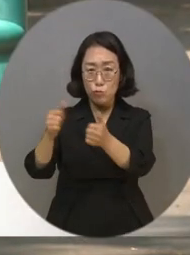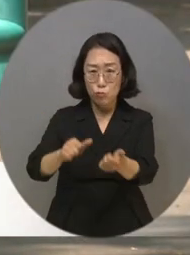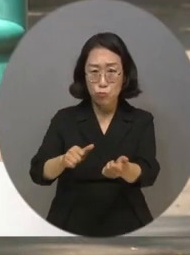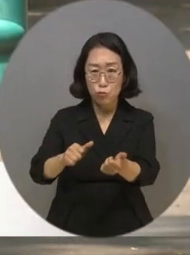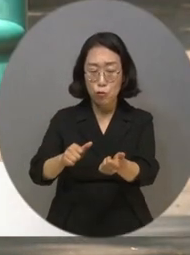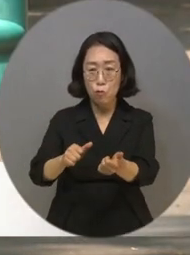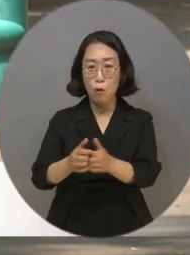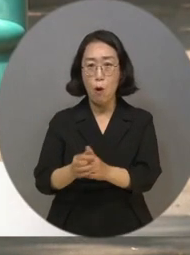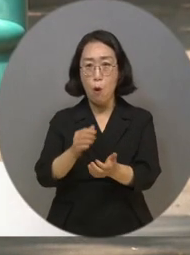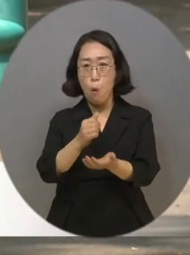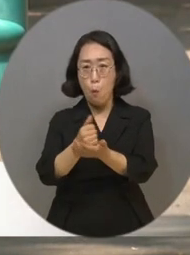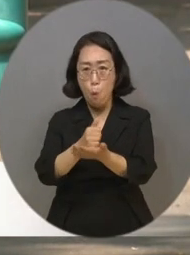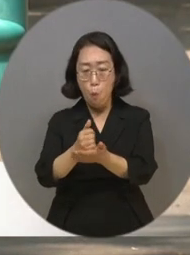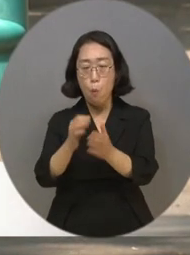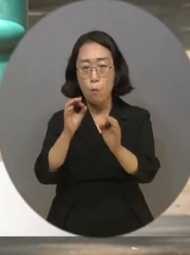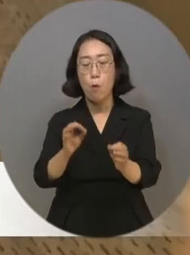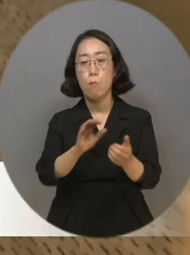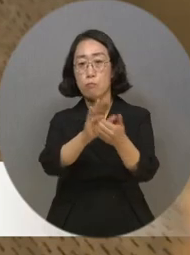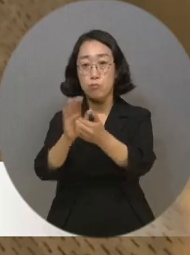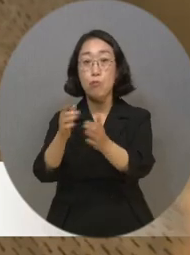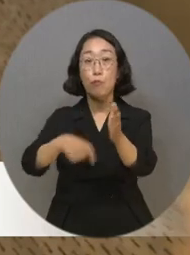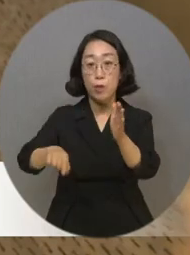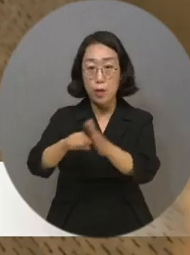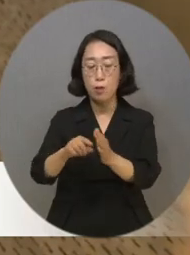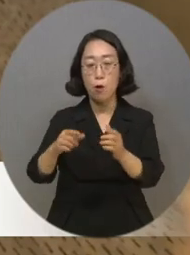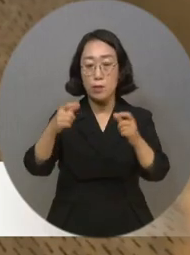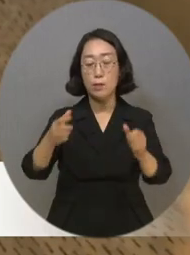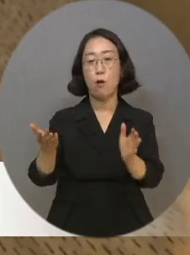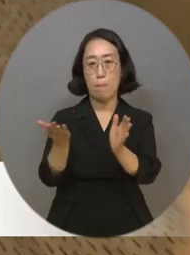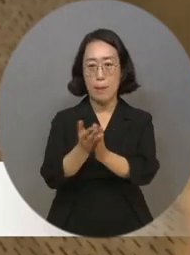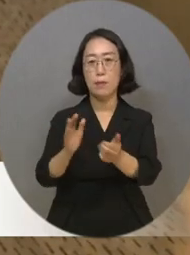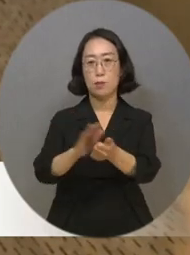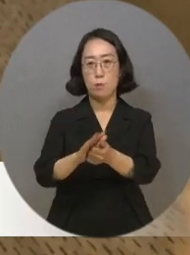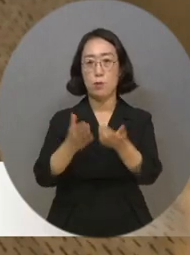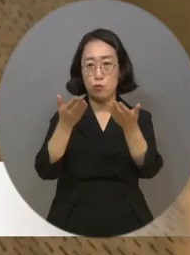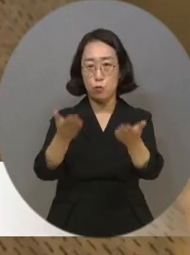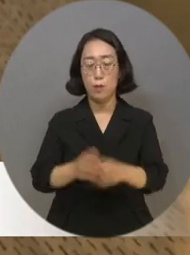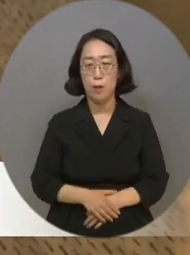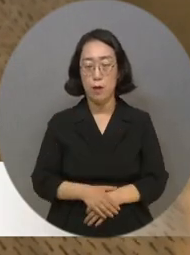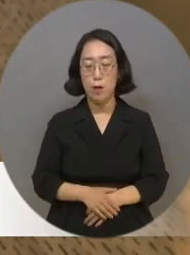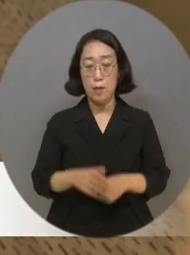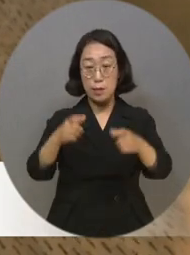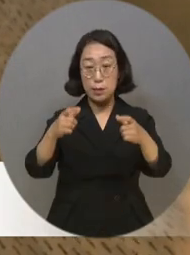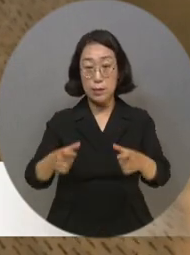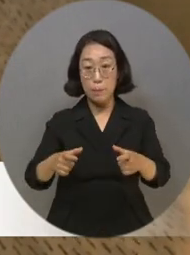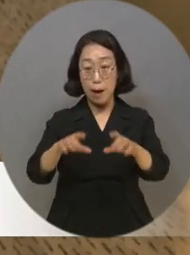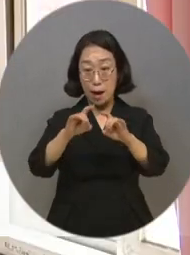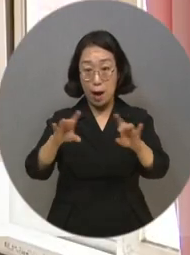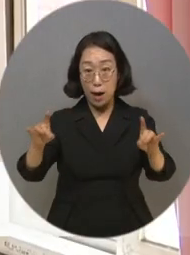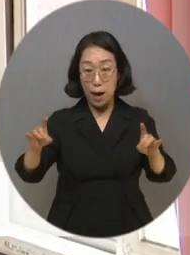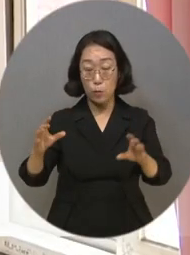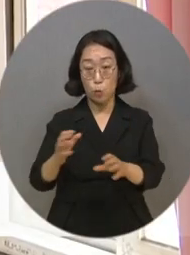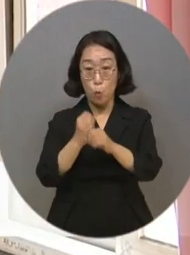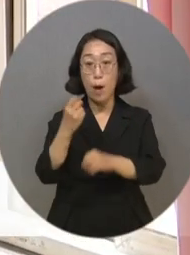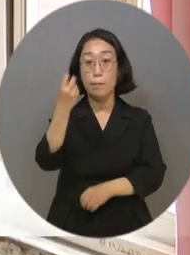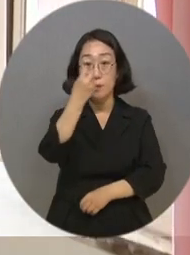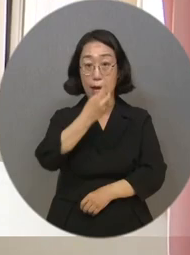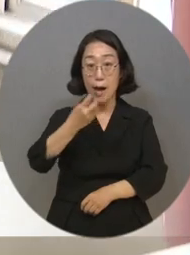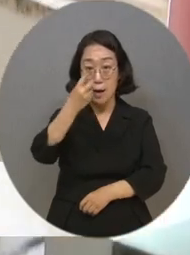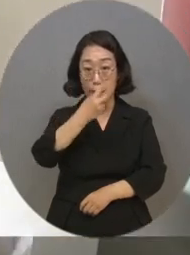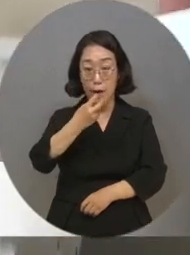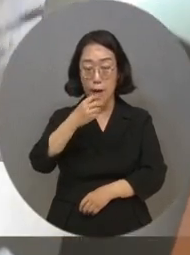사업을 확대해 지역별 실정에 적합한 서비스를 제공합니다. 아울러 지방자치단체 통합 사례 관리사를